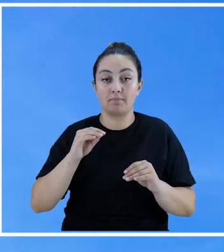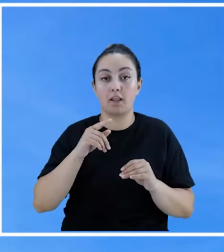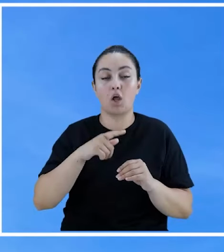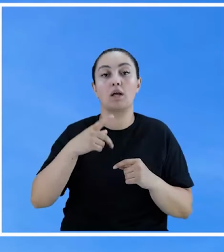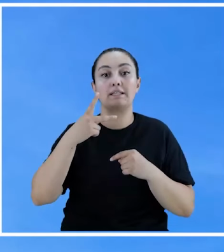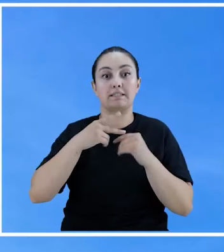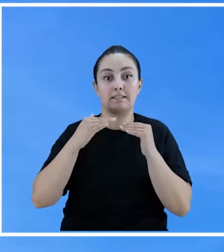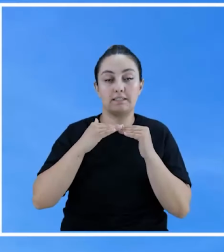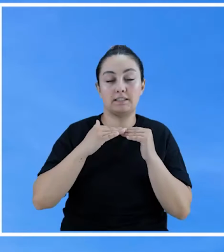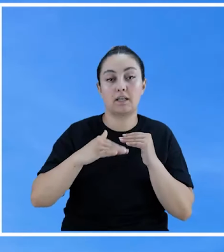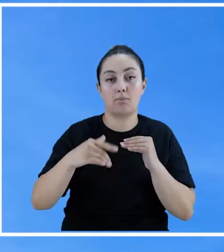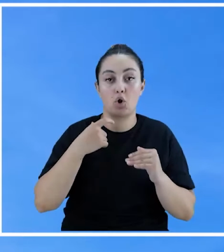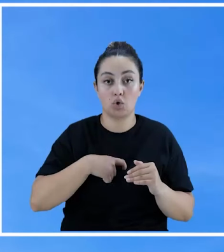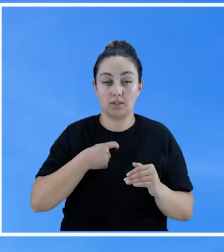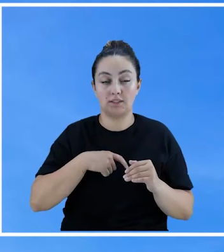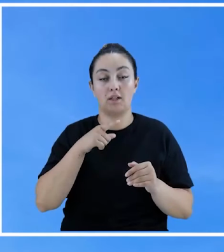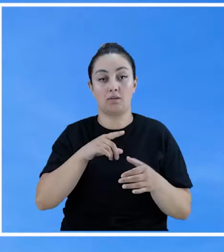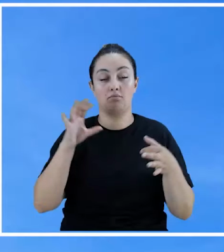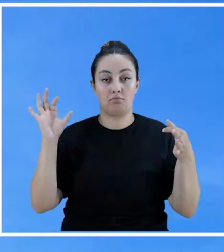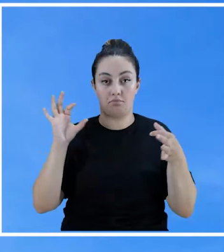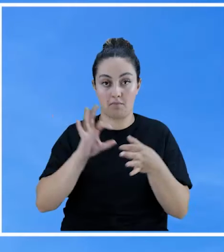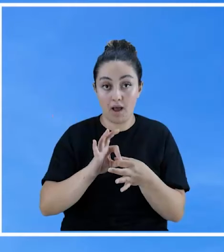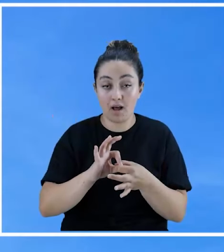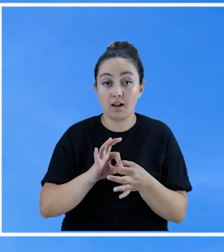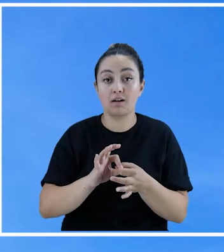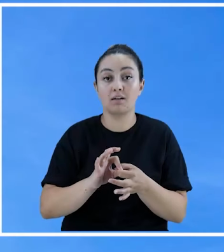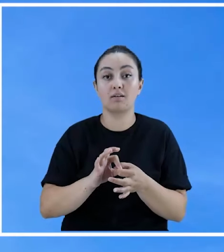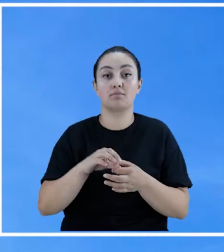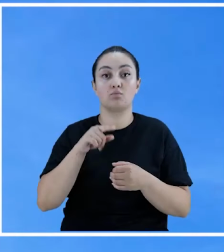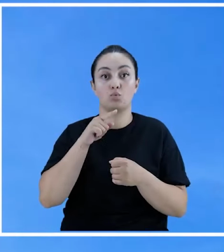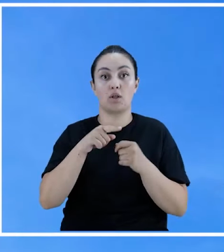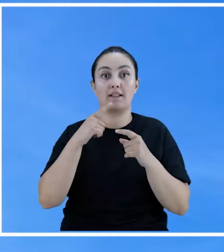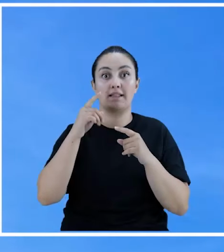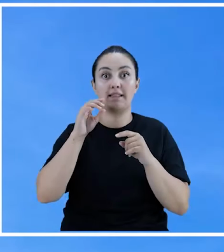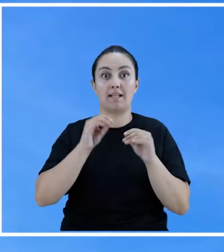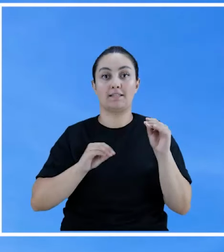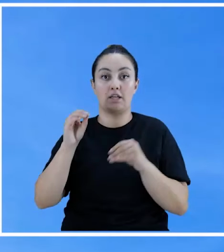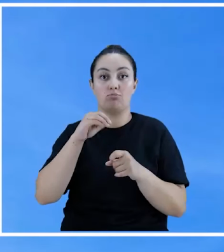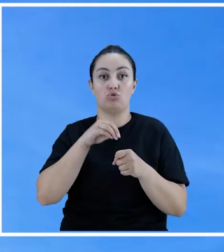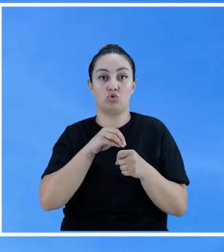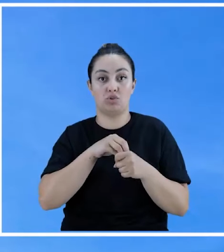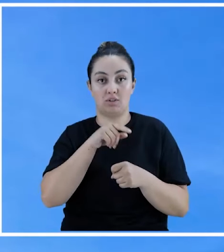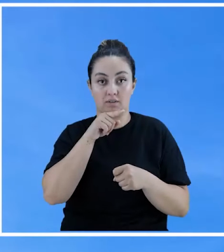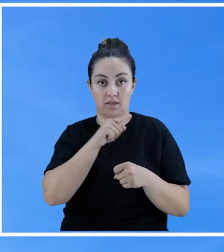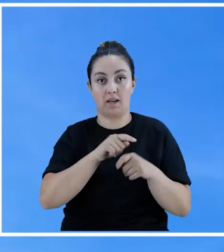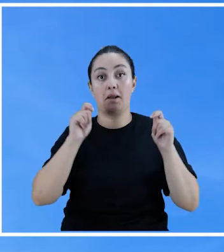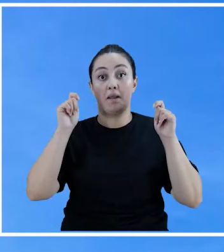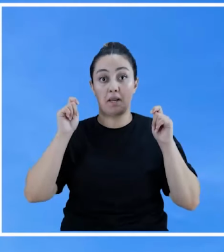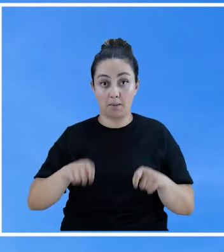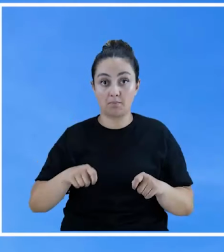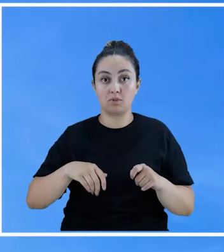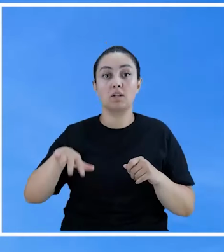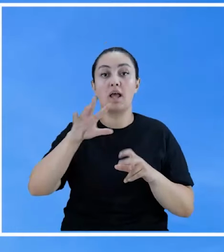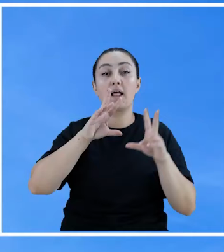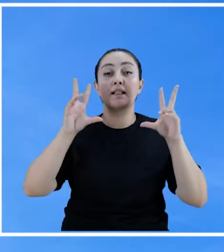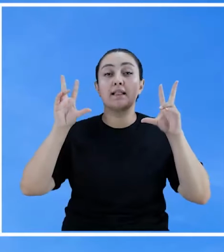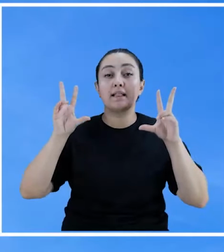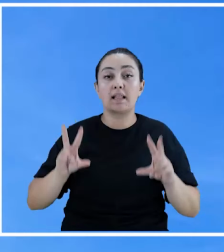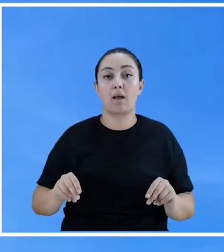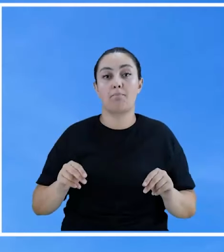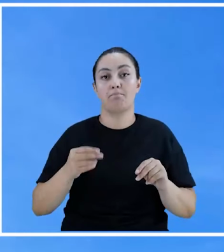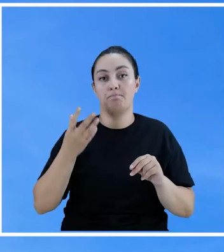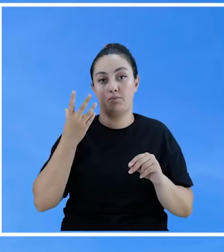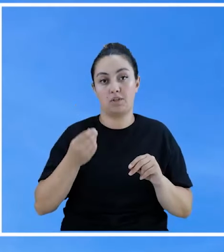zemin özellikleri göz önüne alınıp temel tasarıma ve yapısal tasarım, dizayn buna göre yapılırsa, bütünleşik